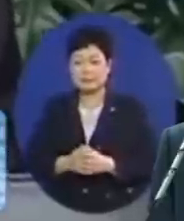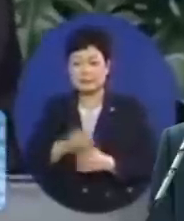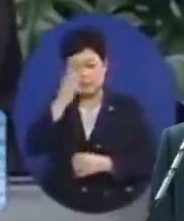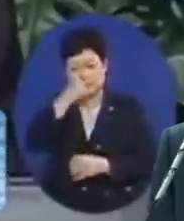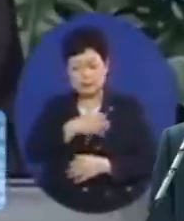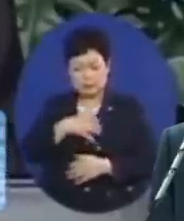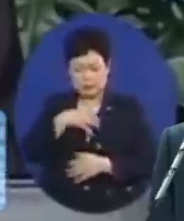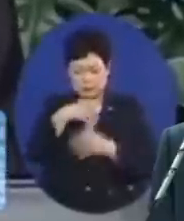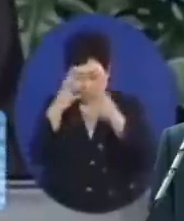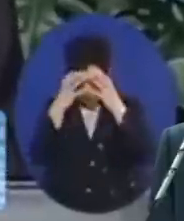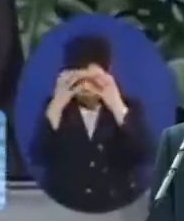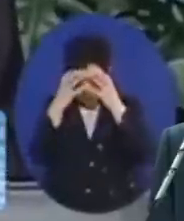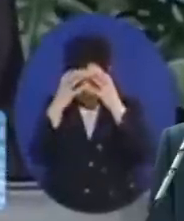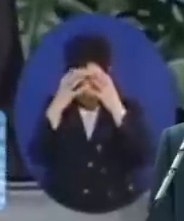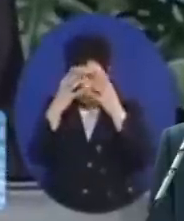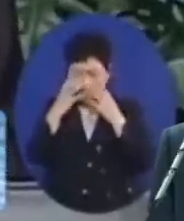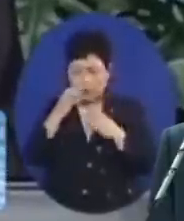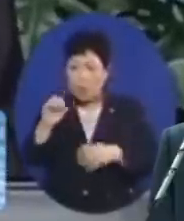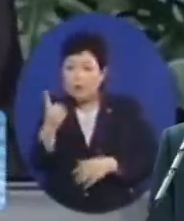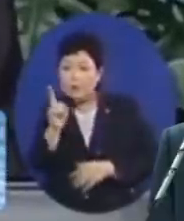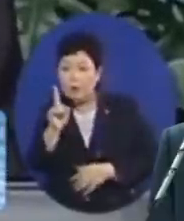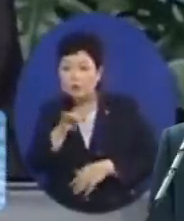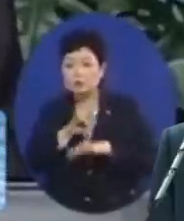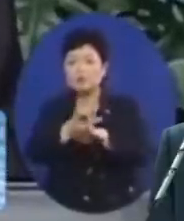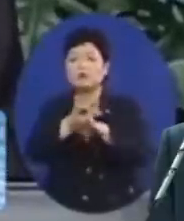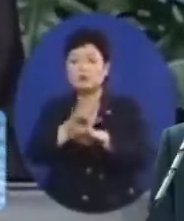슬픔과 고통이 귀신으로 말미암아 오는 것입니다.